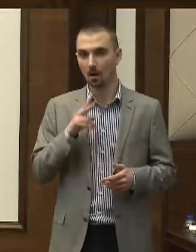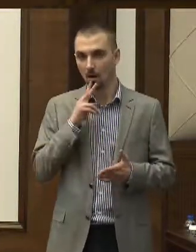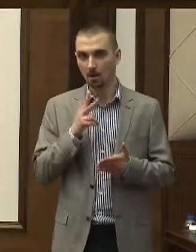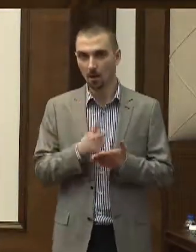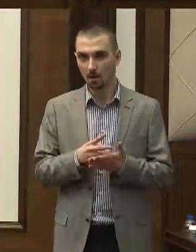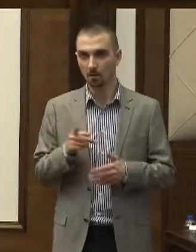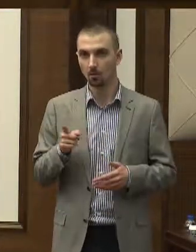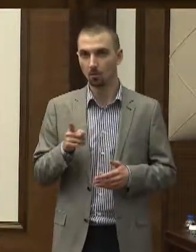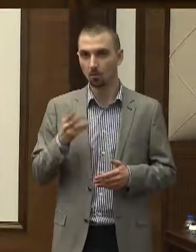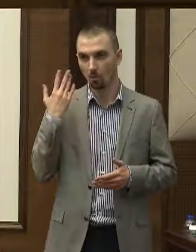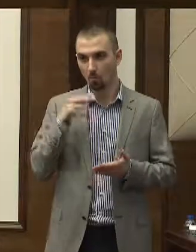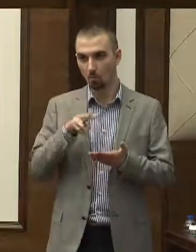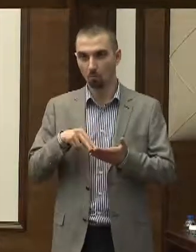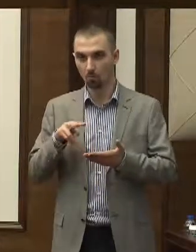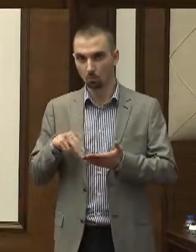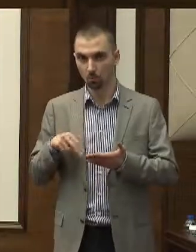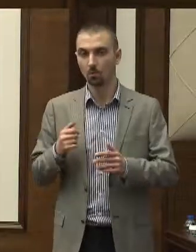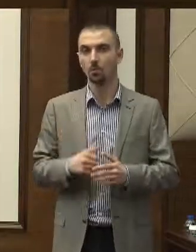kararlarının